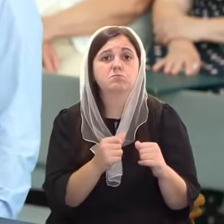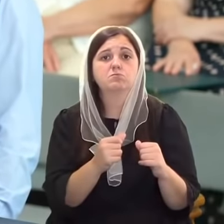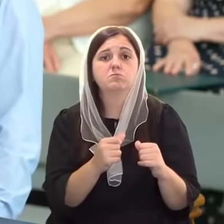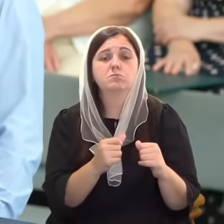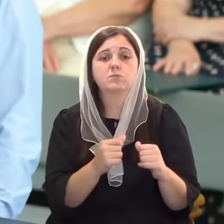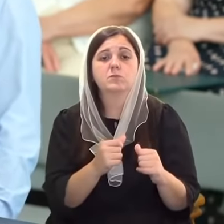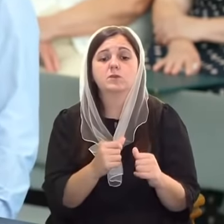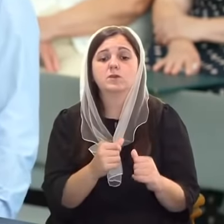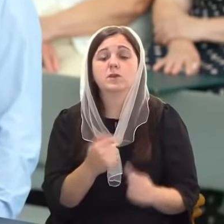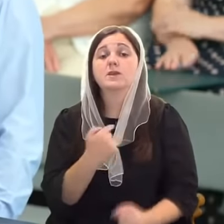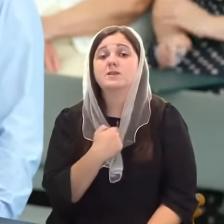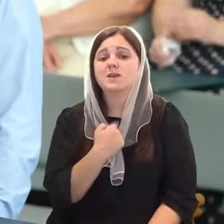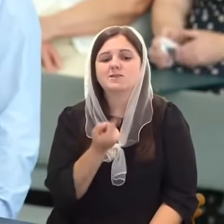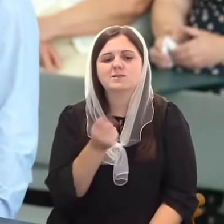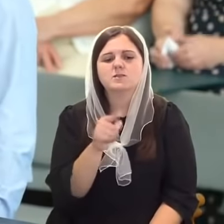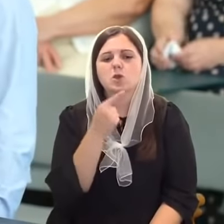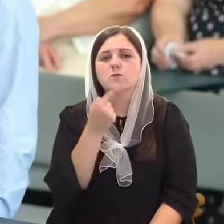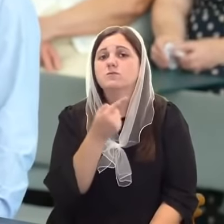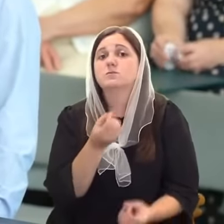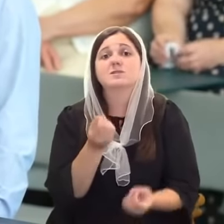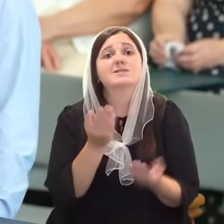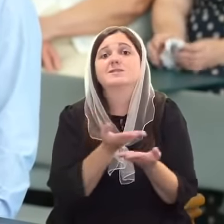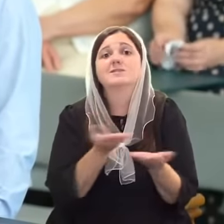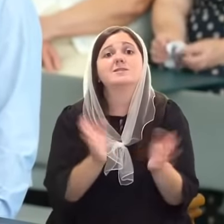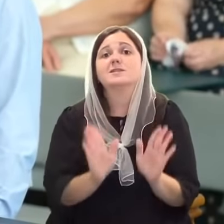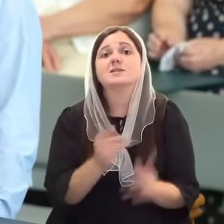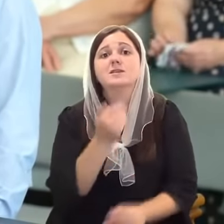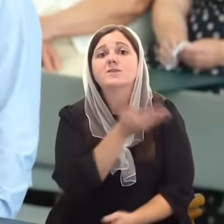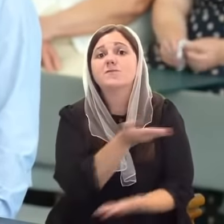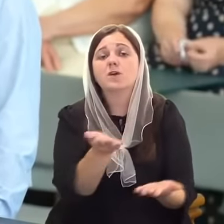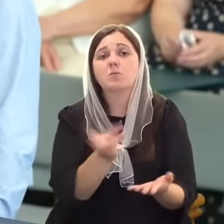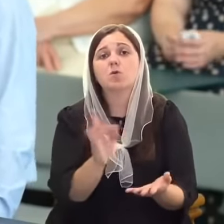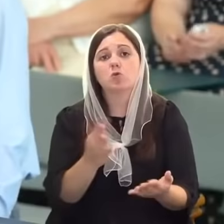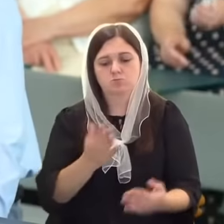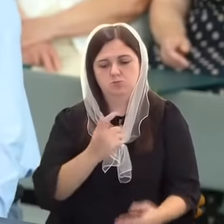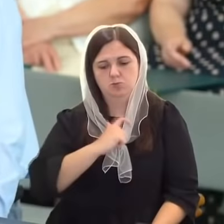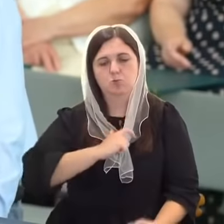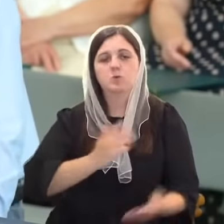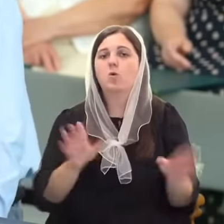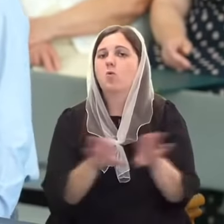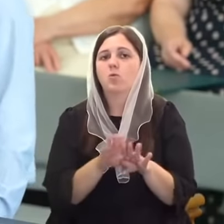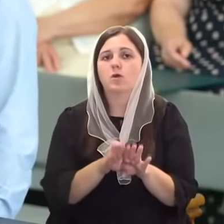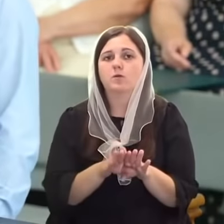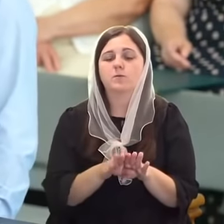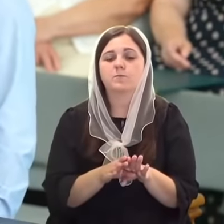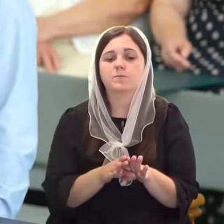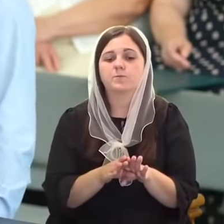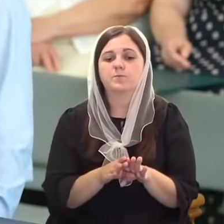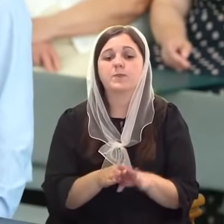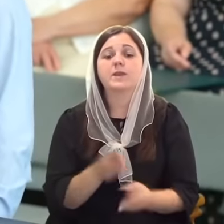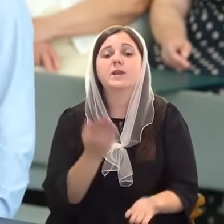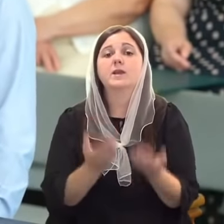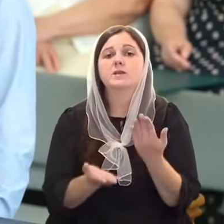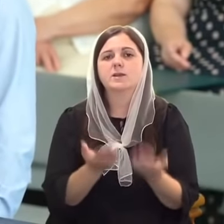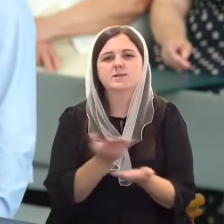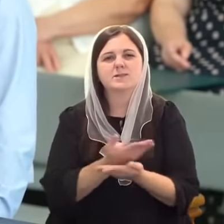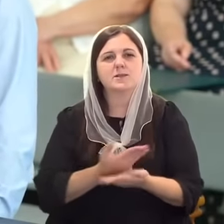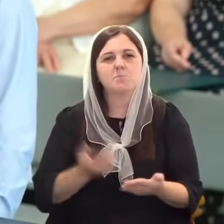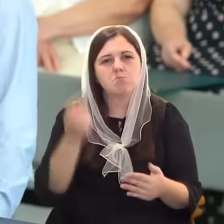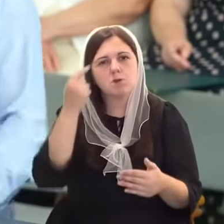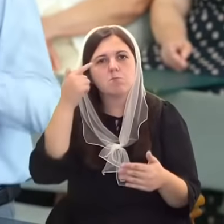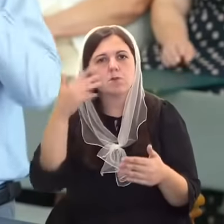Я это говорю не только вам, я это говорю себе прежде всего. Апостол Яков говорит, что если мы